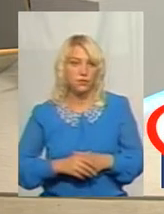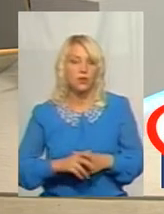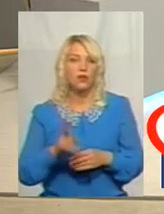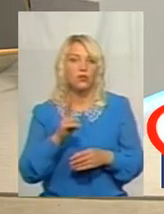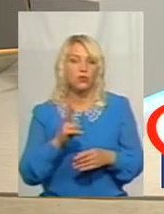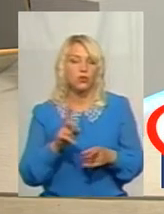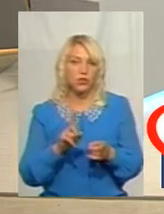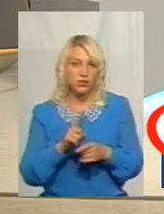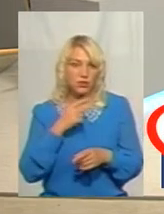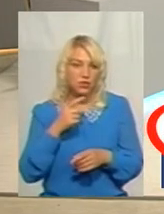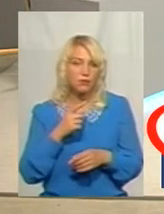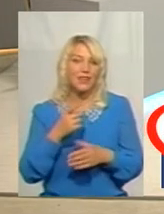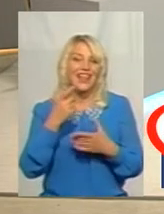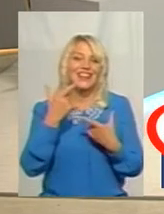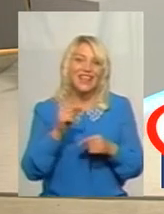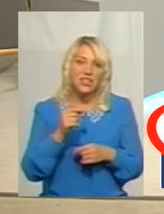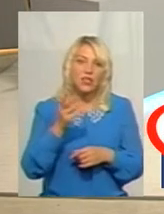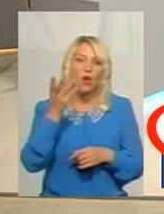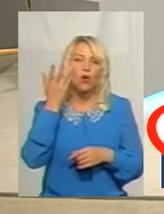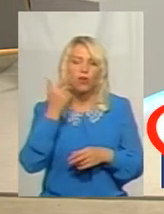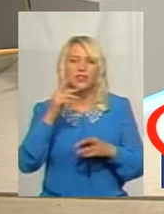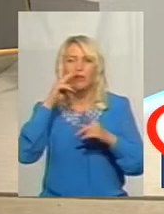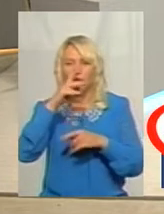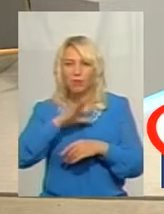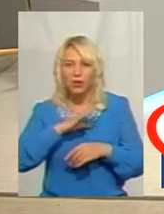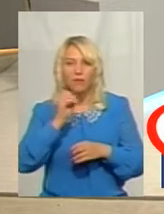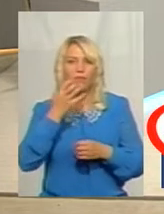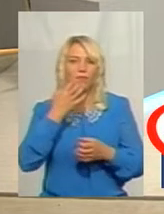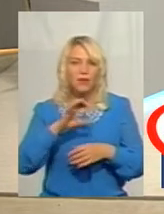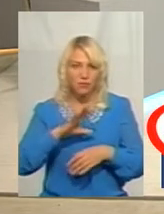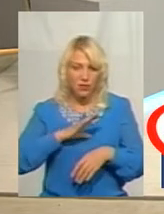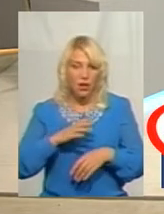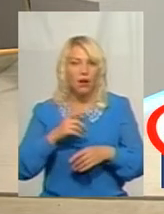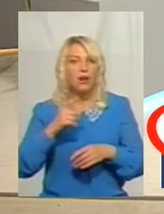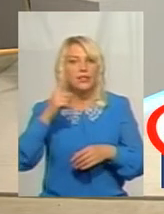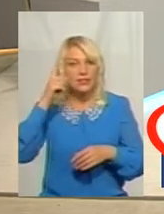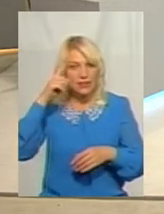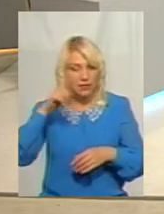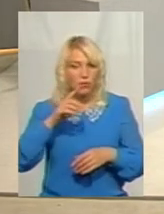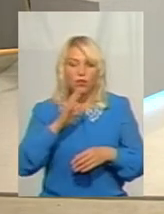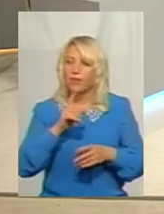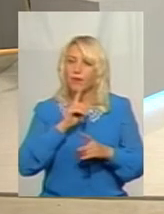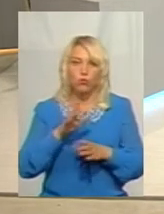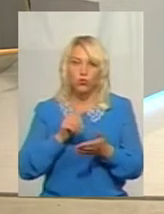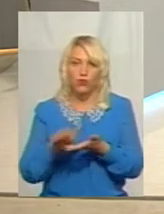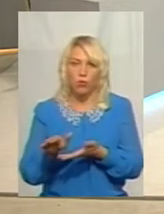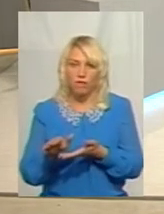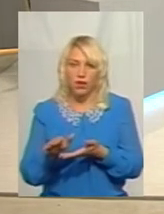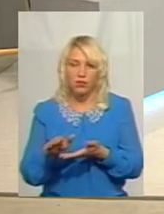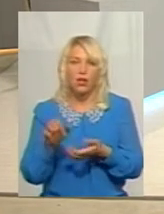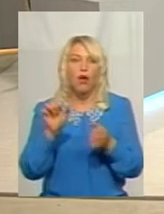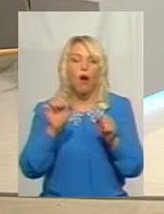скажімо так, десь колись вже і помилялися, і опеклись на цьому, вони будуть все-таки не відмовляти пацієнтам, а